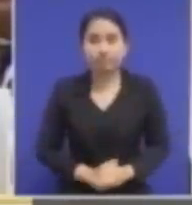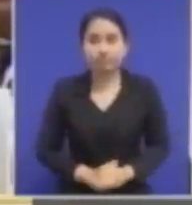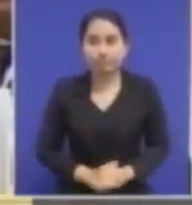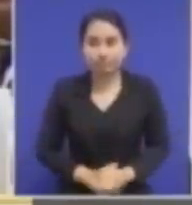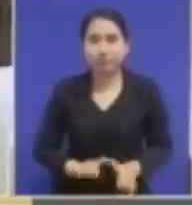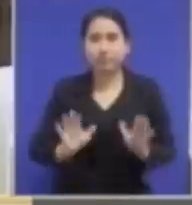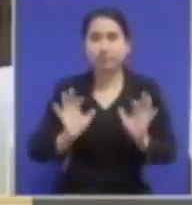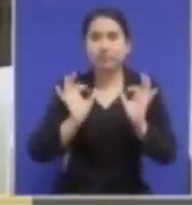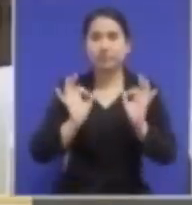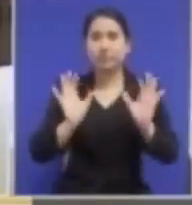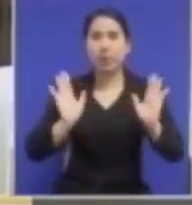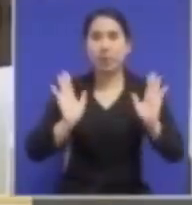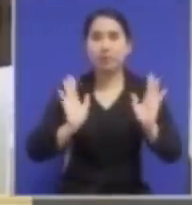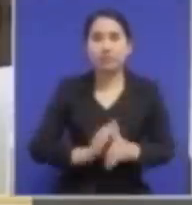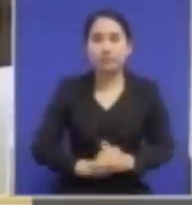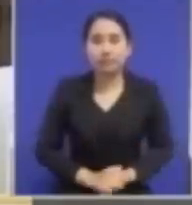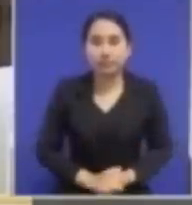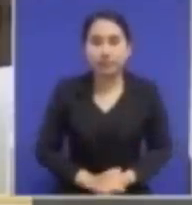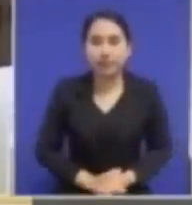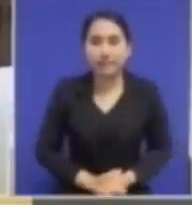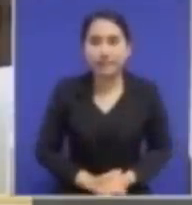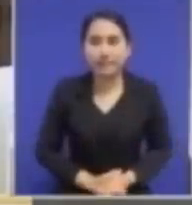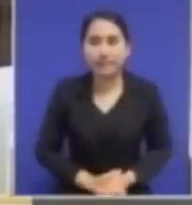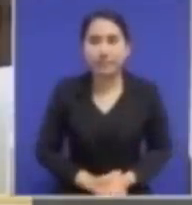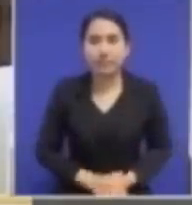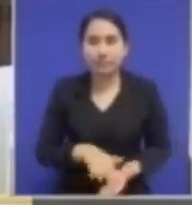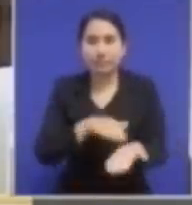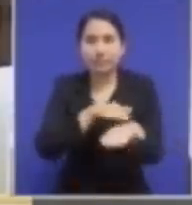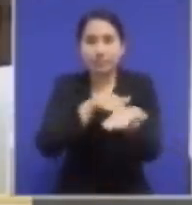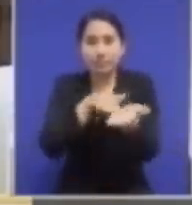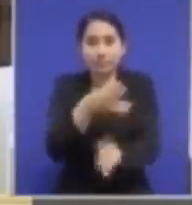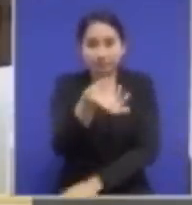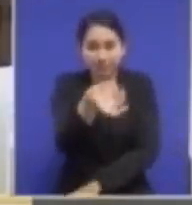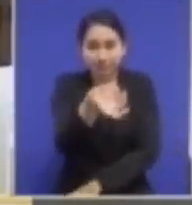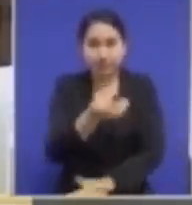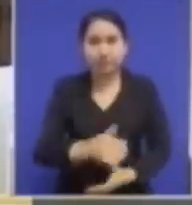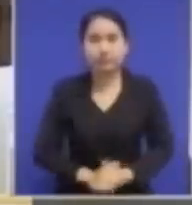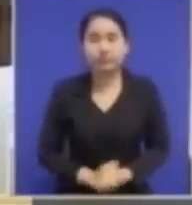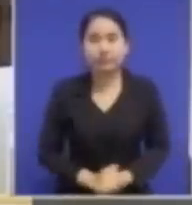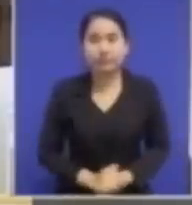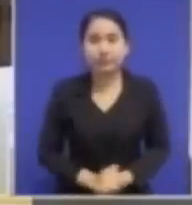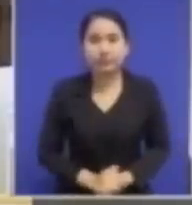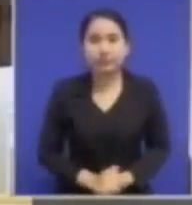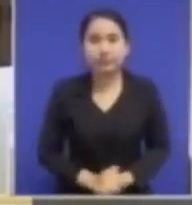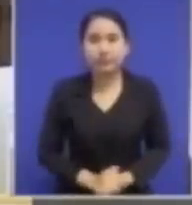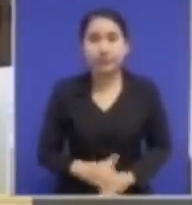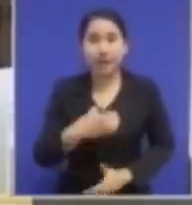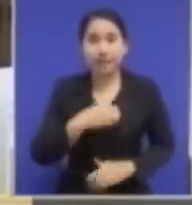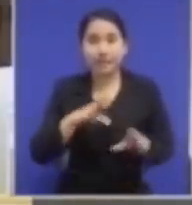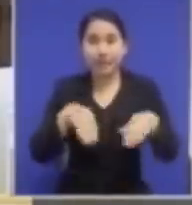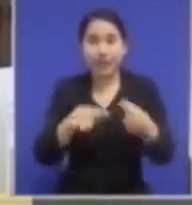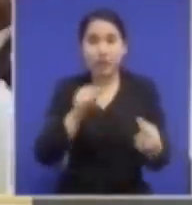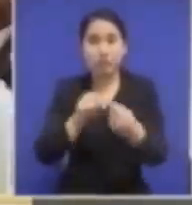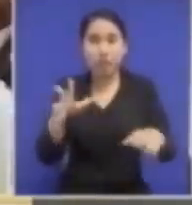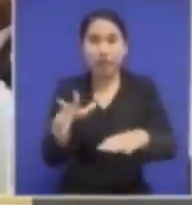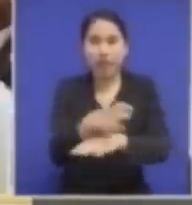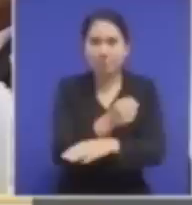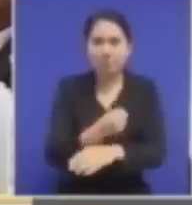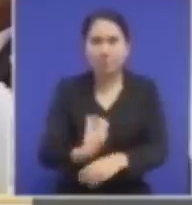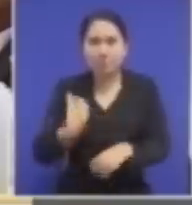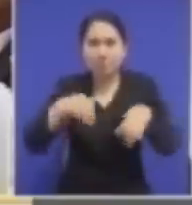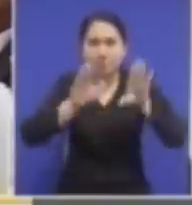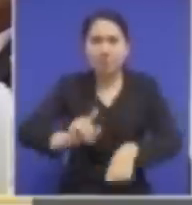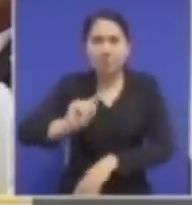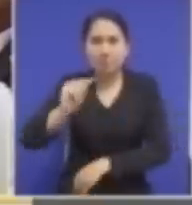ครับ ขออนุญาตนิด ครับเชิญ ครับคืออยากจะให้การเมืองมันสร้างสรรค์นะครับไอ้ประเภทอภิปรายแล้วแอบมา